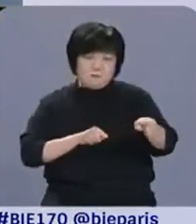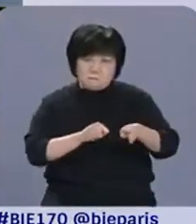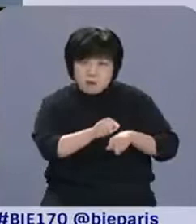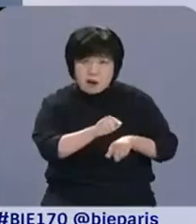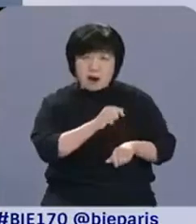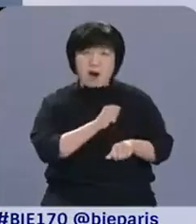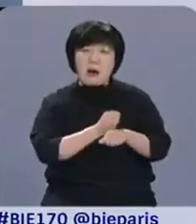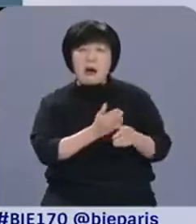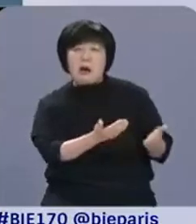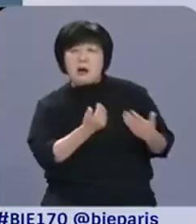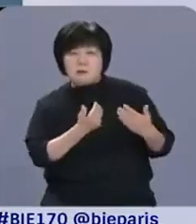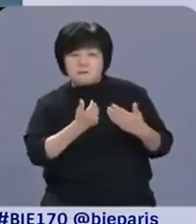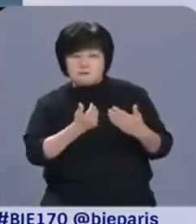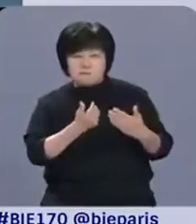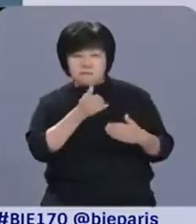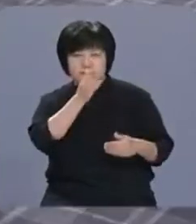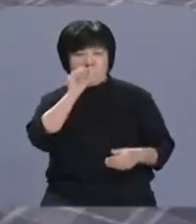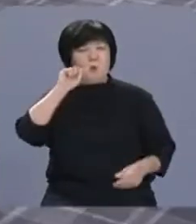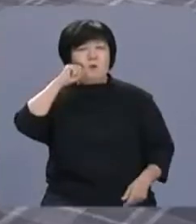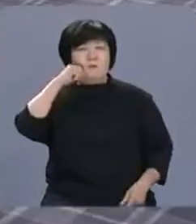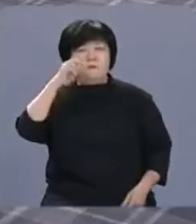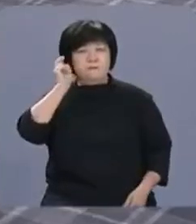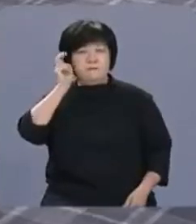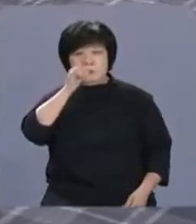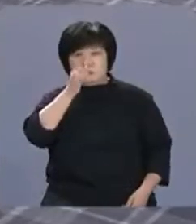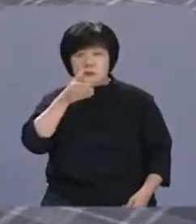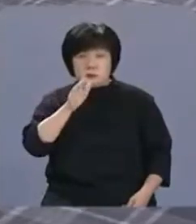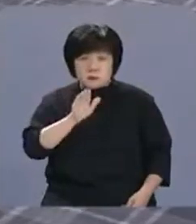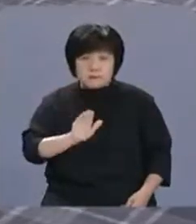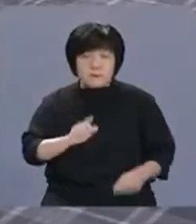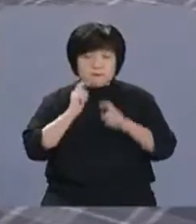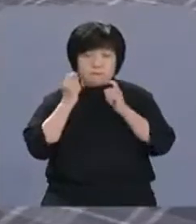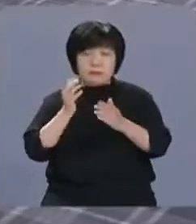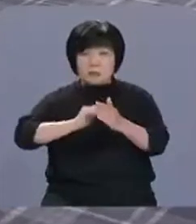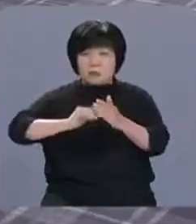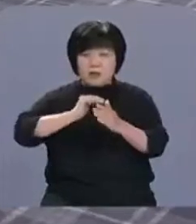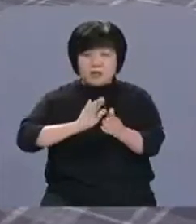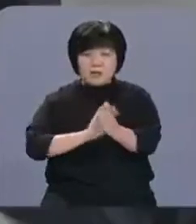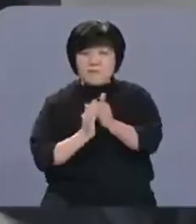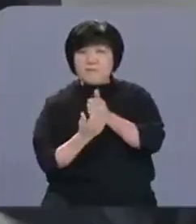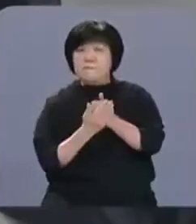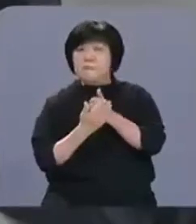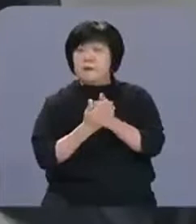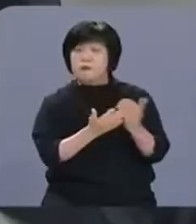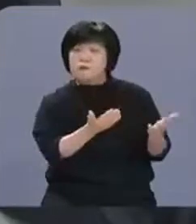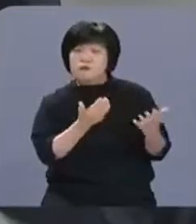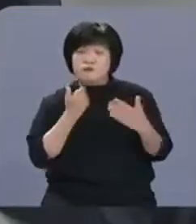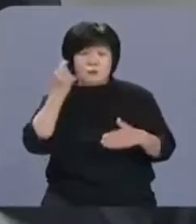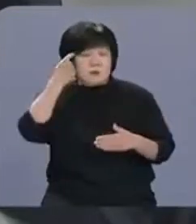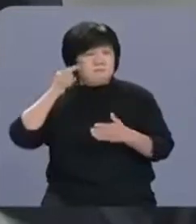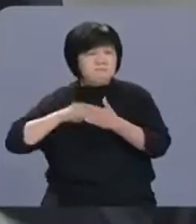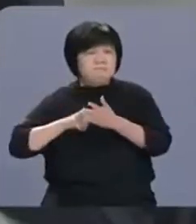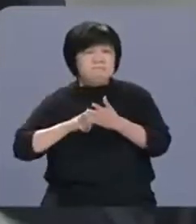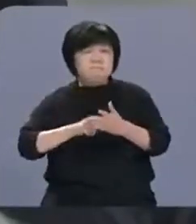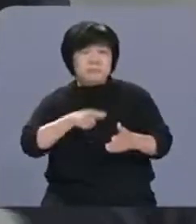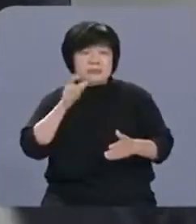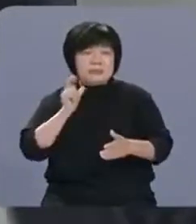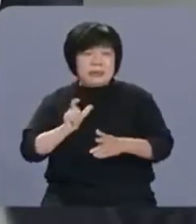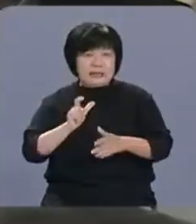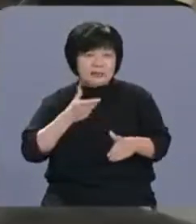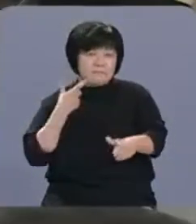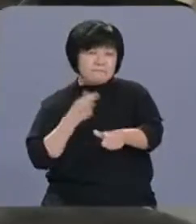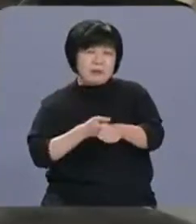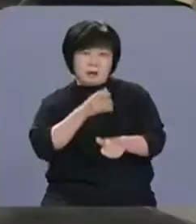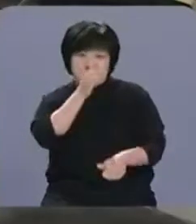지지를 끌어내는데 어려움이 예상됐지만 민간이 협력해 보여준 유치 의지가 전 세계에 강렬한 인상을 남겼다고